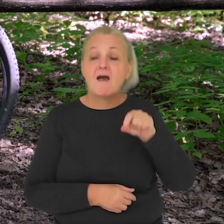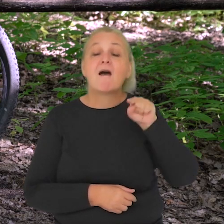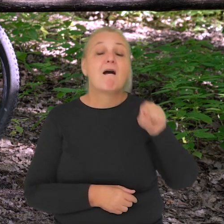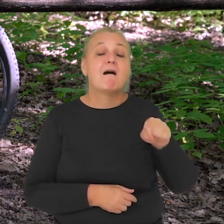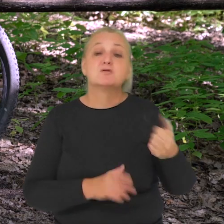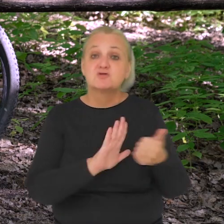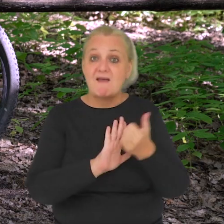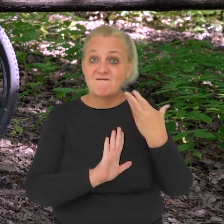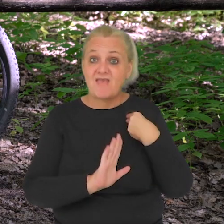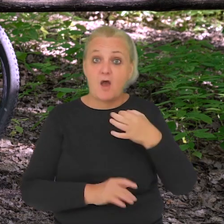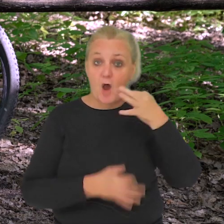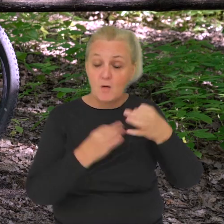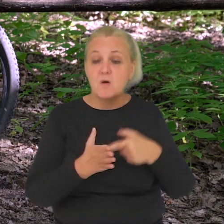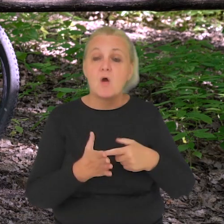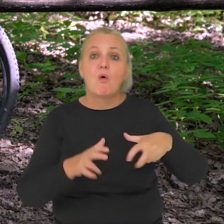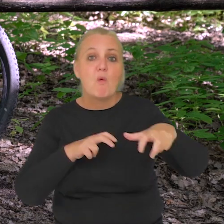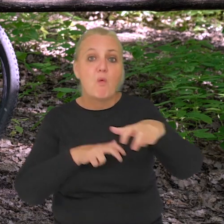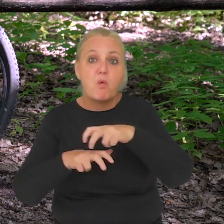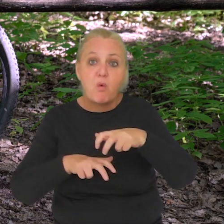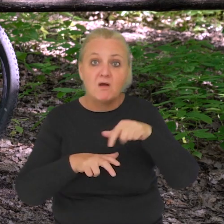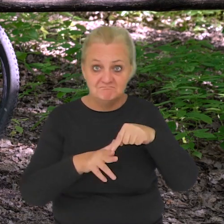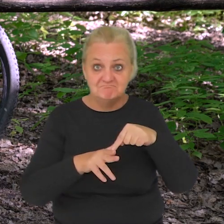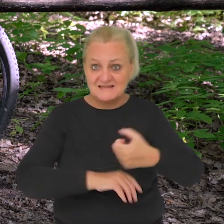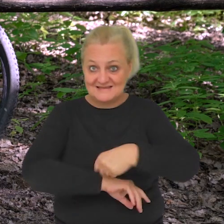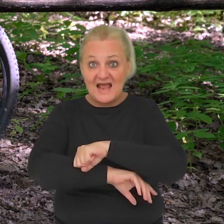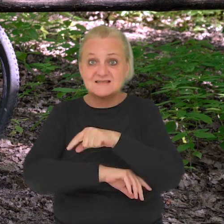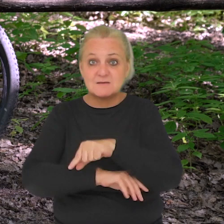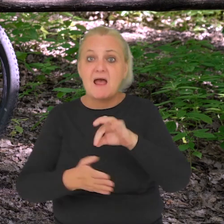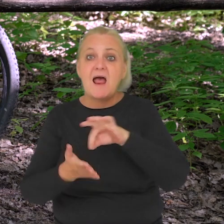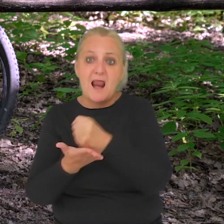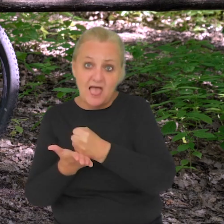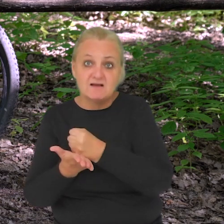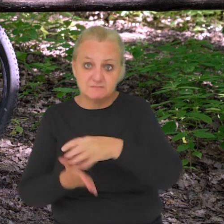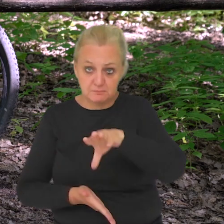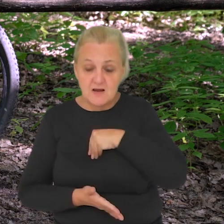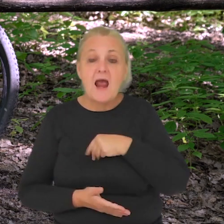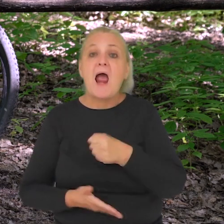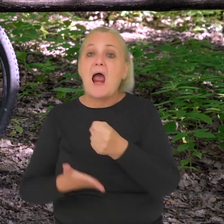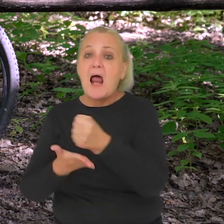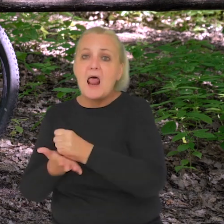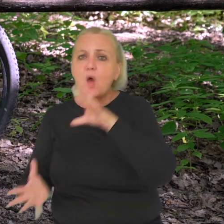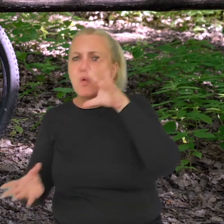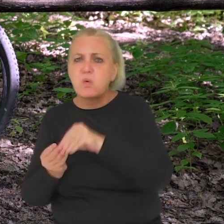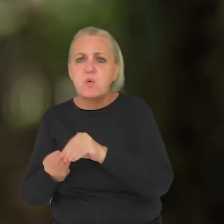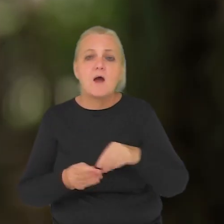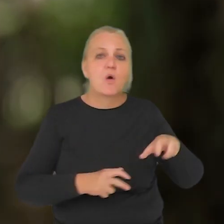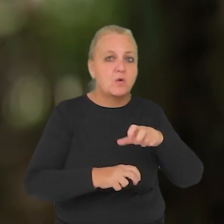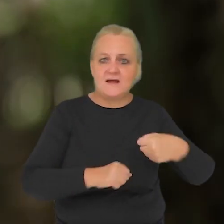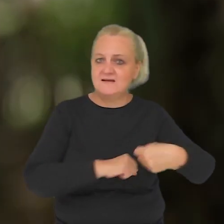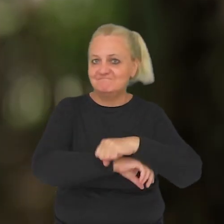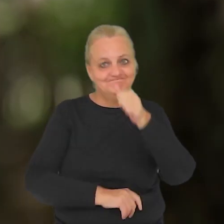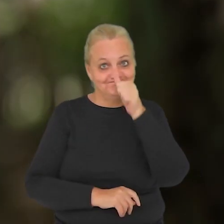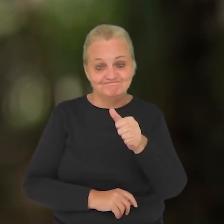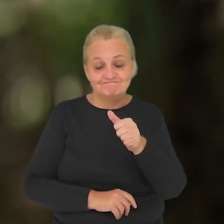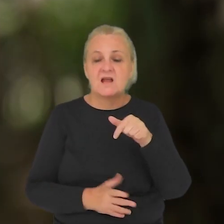wieku, że ruch jest w stanie zastąpić prawie każdy lek, a wszystkie leki razem wzięte nie zastąpią ruchu. Jakże